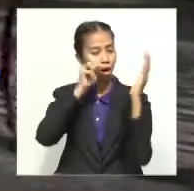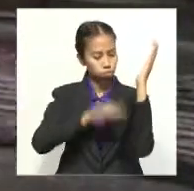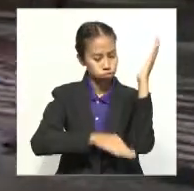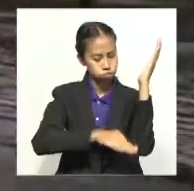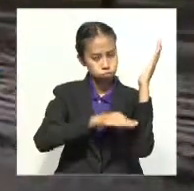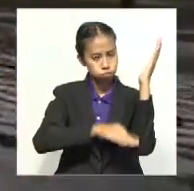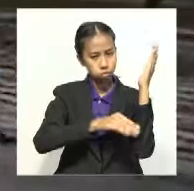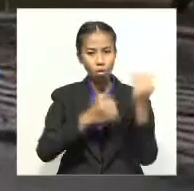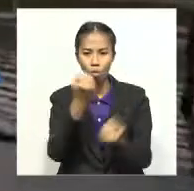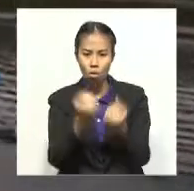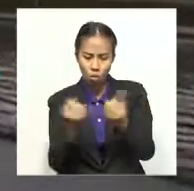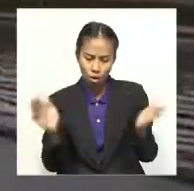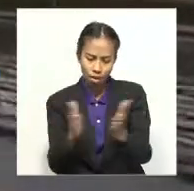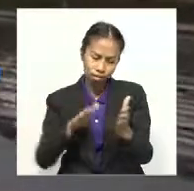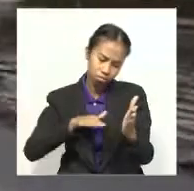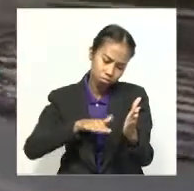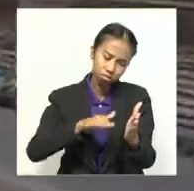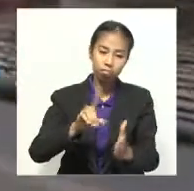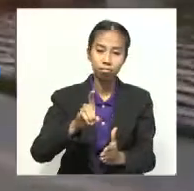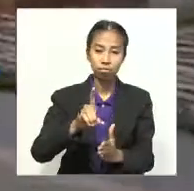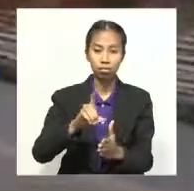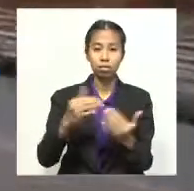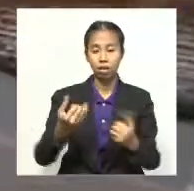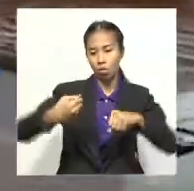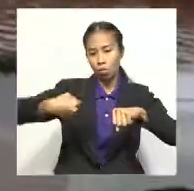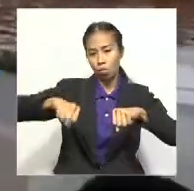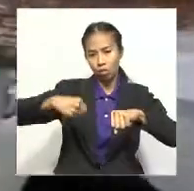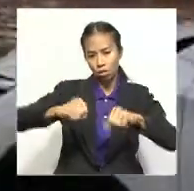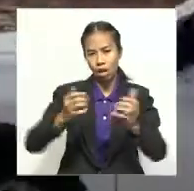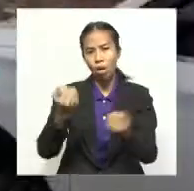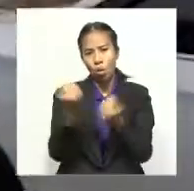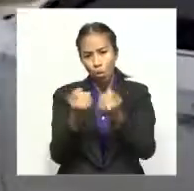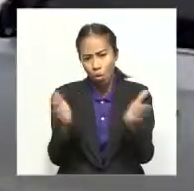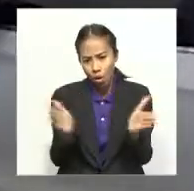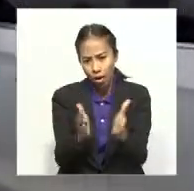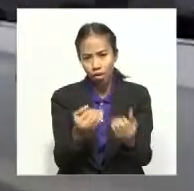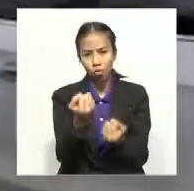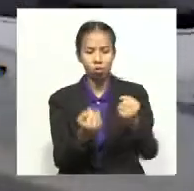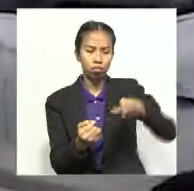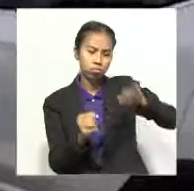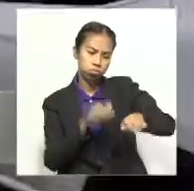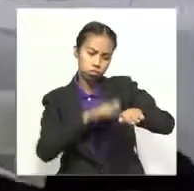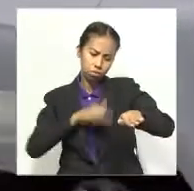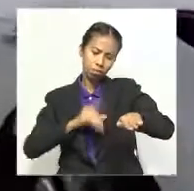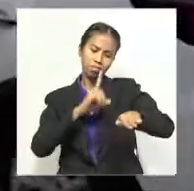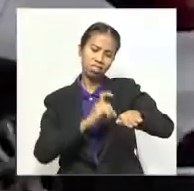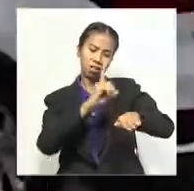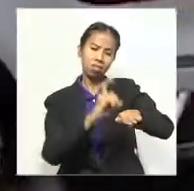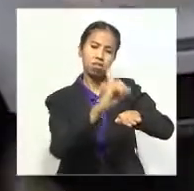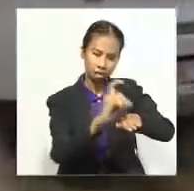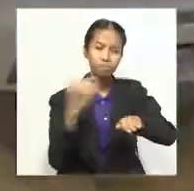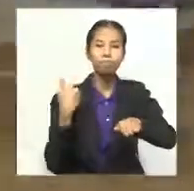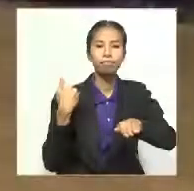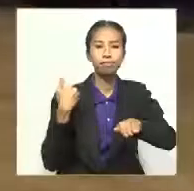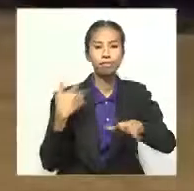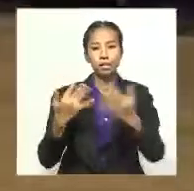ค่ะรถเล็กเนี่ยก็ไม่สามารถผ่านไปมาได้สะดวกนะคะทำให้มีรถมอเตอร์ไซค์แล้วก็รถยนต์ขนาดเล็กจอดเสียอยู่ข้างทางค่ะซึ่งทางตำ